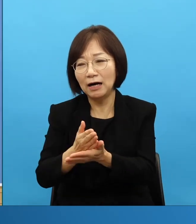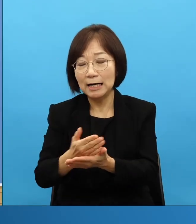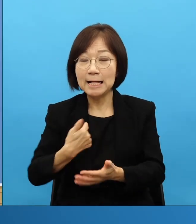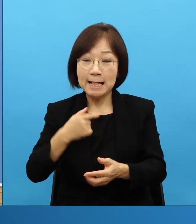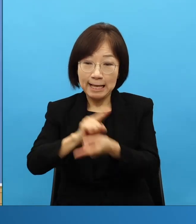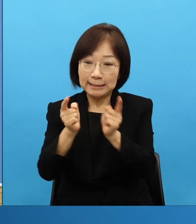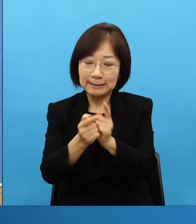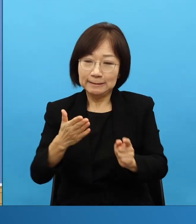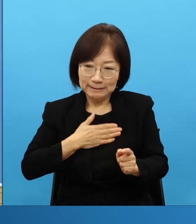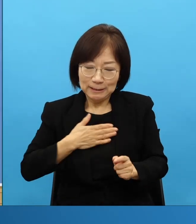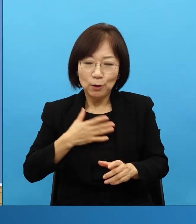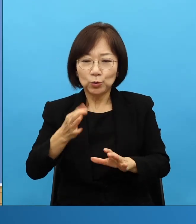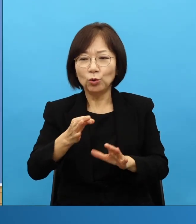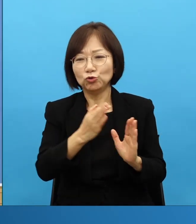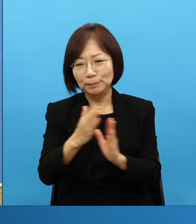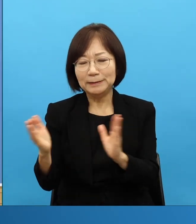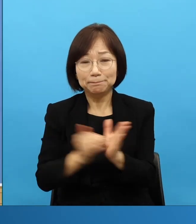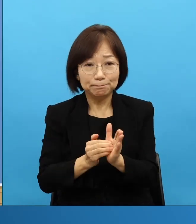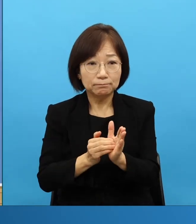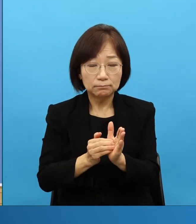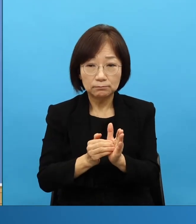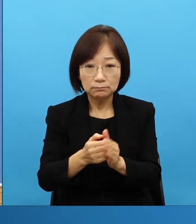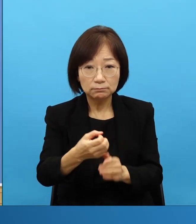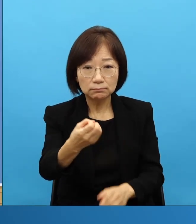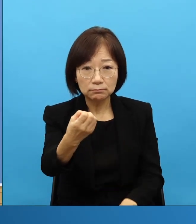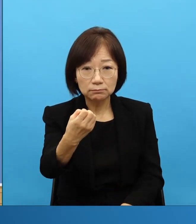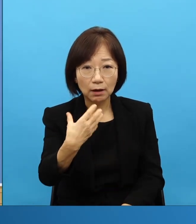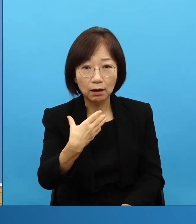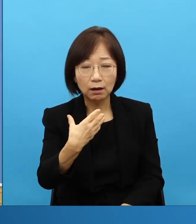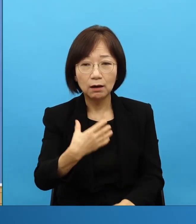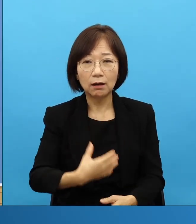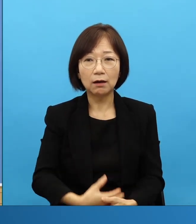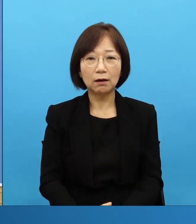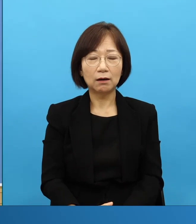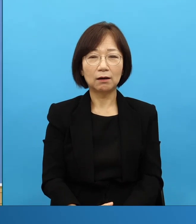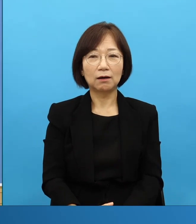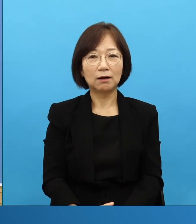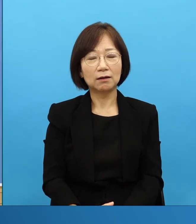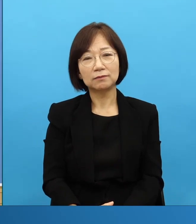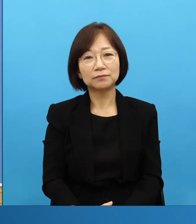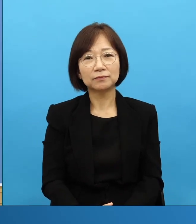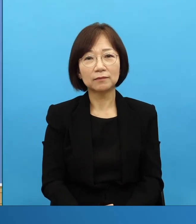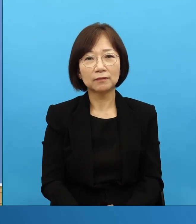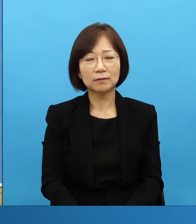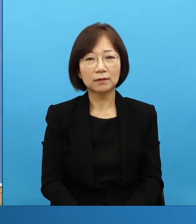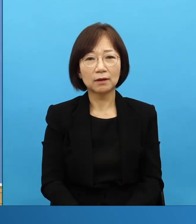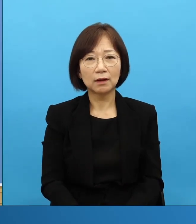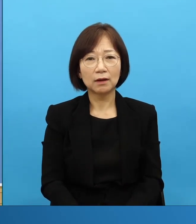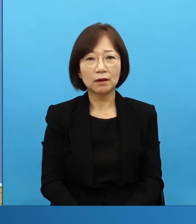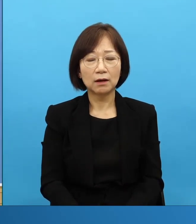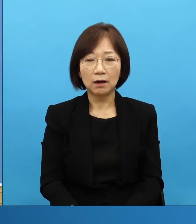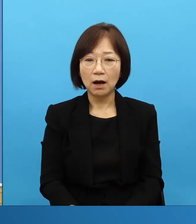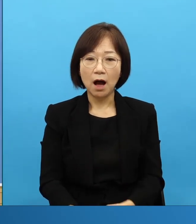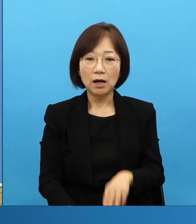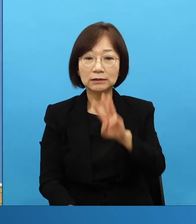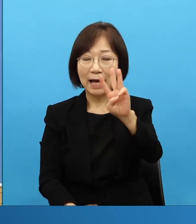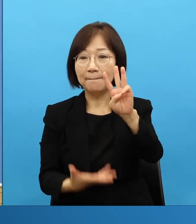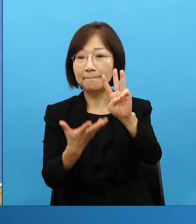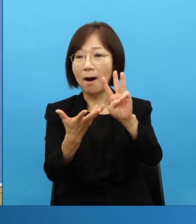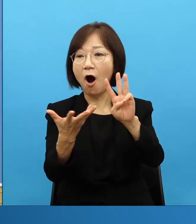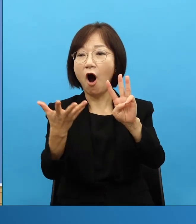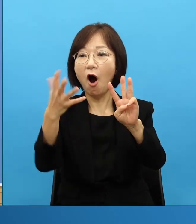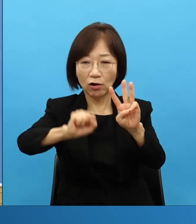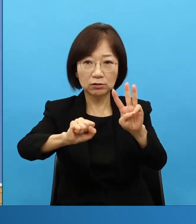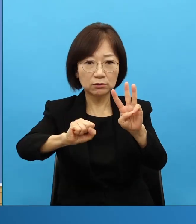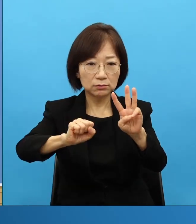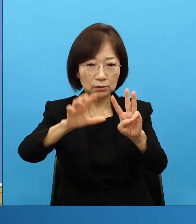but pastor, you can't take out a loan, so we brought some money for 아니 you. 그래가지고는 돈도 자기가 좋은 게 아니라 3억을 갖고 왔어요. And so he didn't even bring a